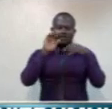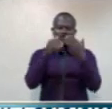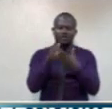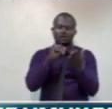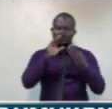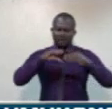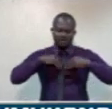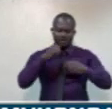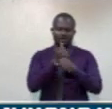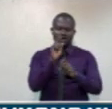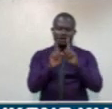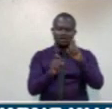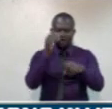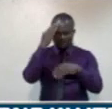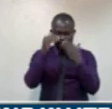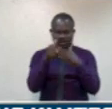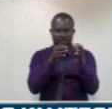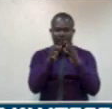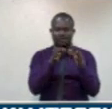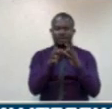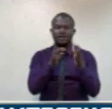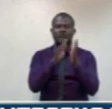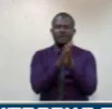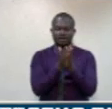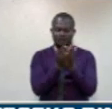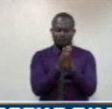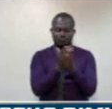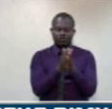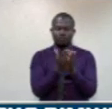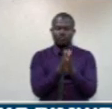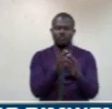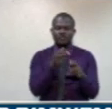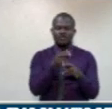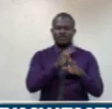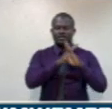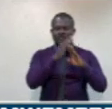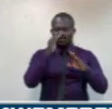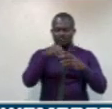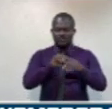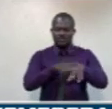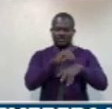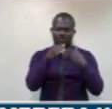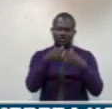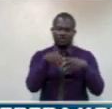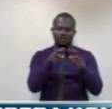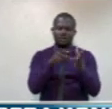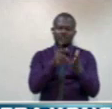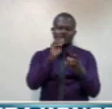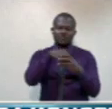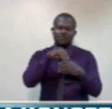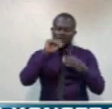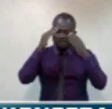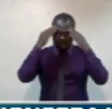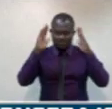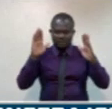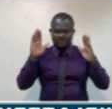bo batemerewe gukora ibyo bizamini no gusobanura ibitabo bisoza amasomo mu kizwi nka defense mu gihe cyose uburyo bazishyuramo